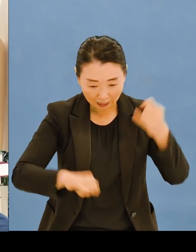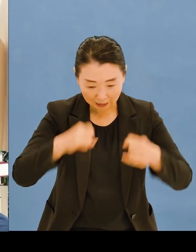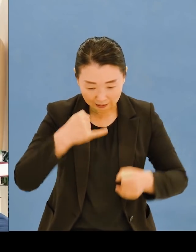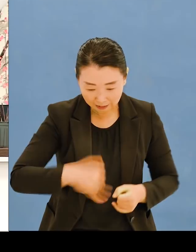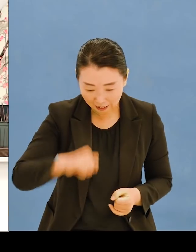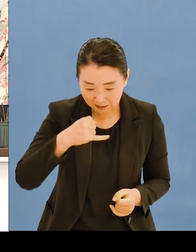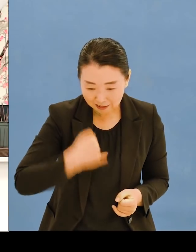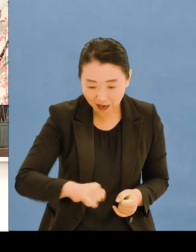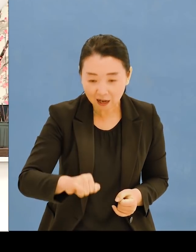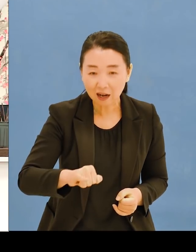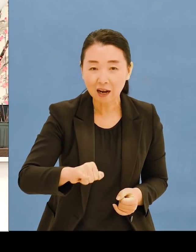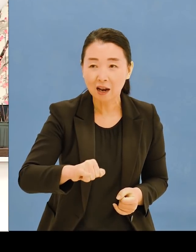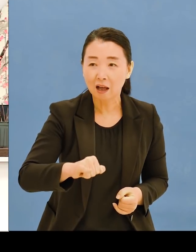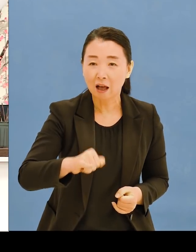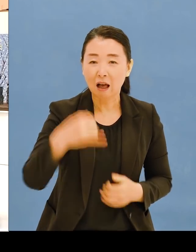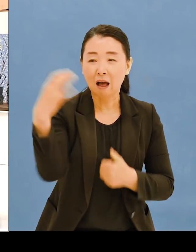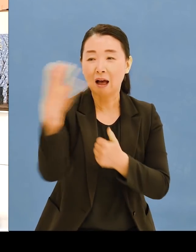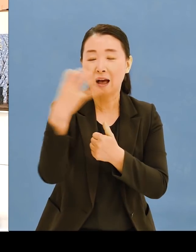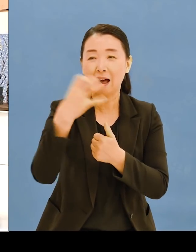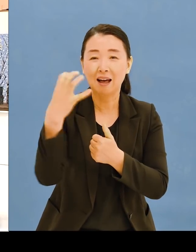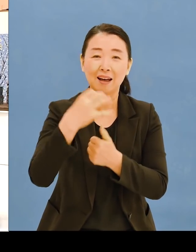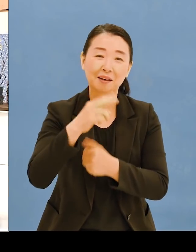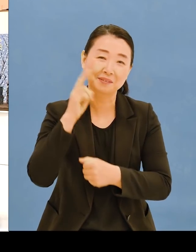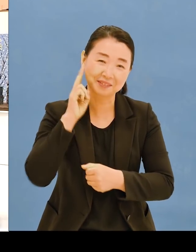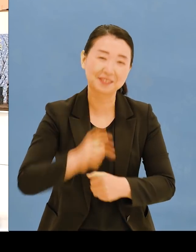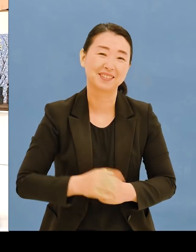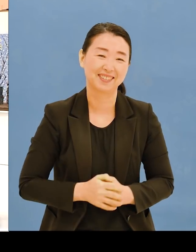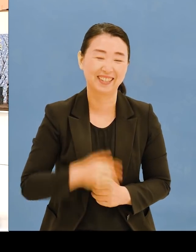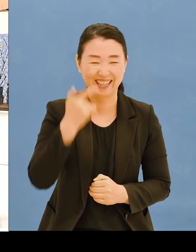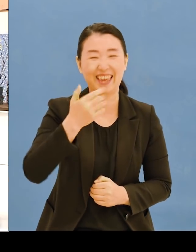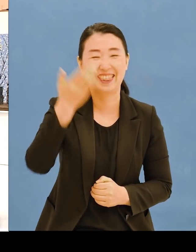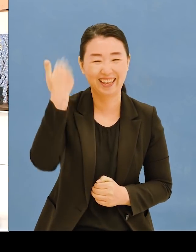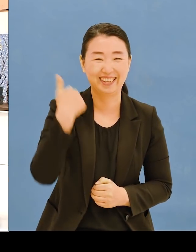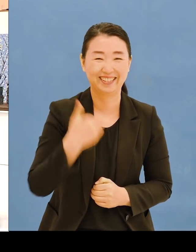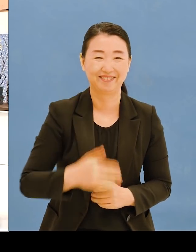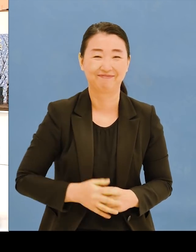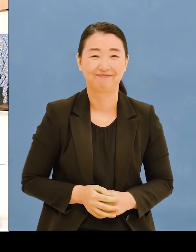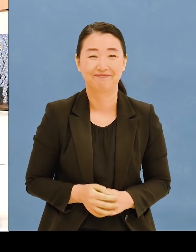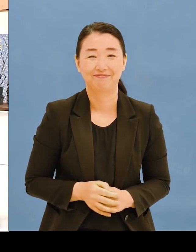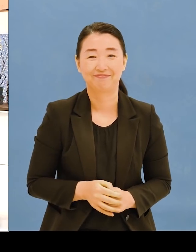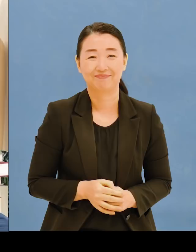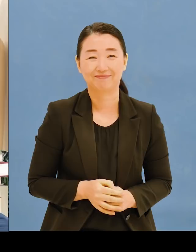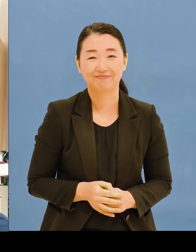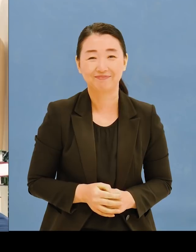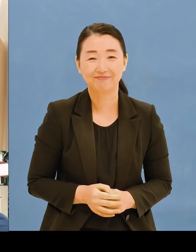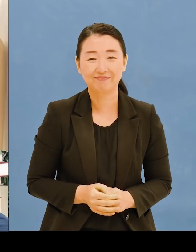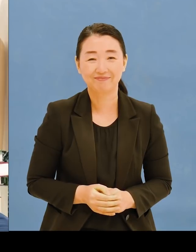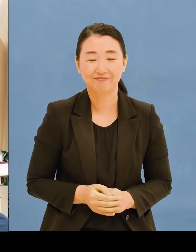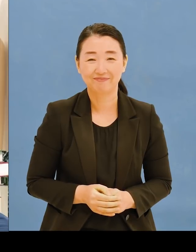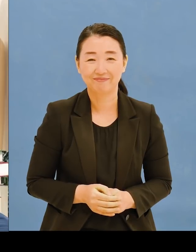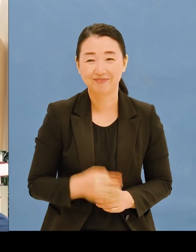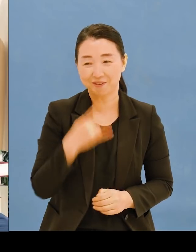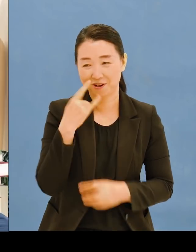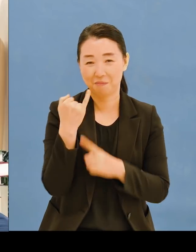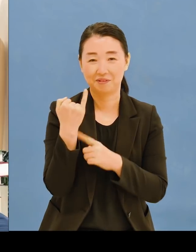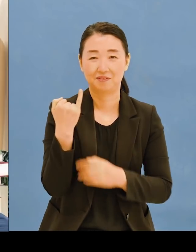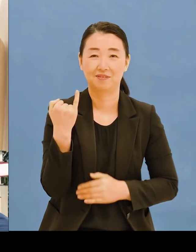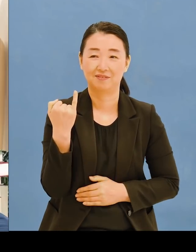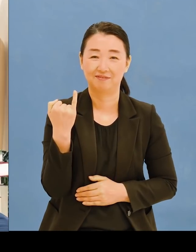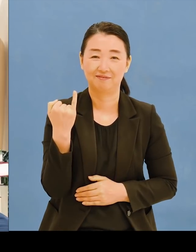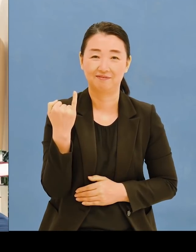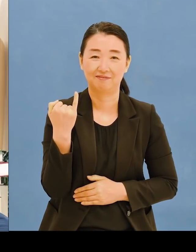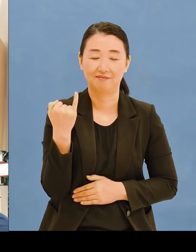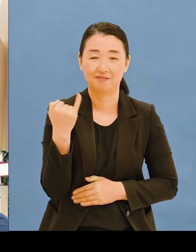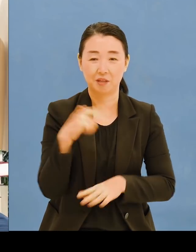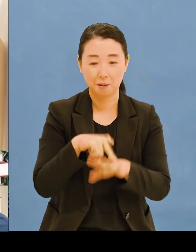이제 딸이니까 그렇게 핍박을 많이 하신 거예요. 예전에 옛날에. 그러시죠. 네, 옛날에 그러셨잖아요. 예. 그래서 저희 어머니가